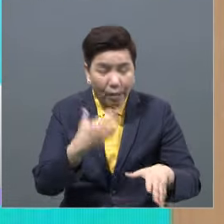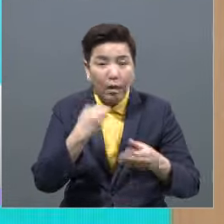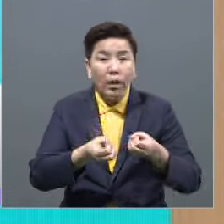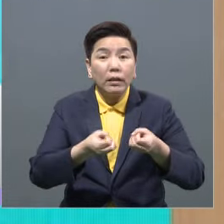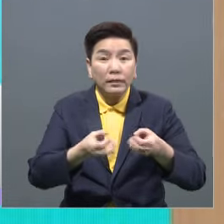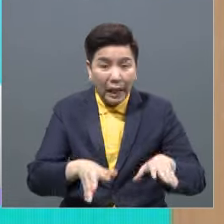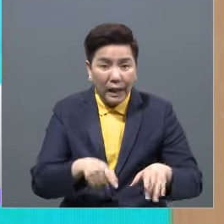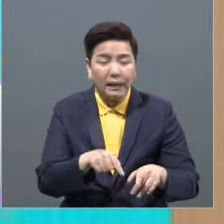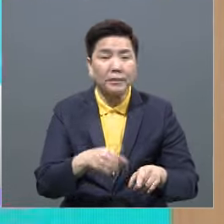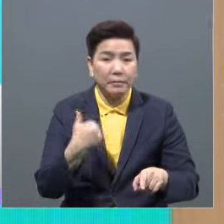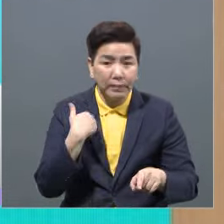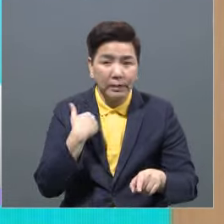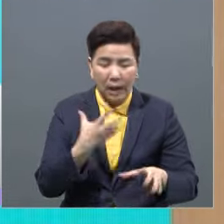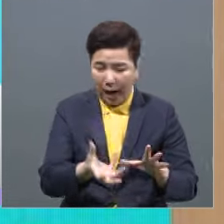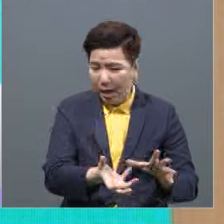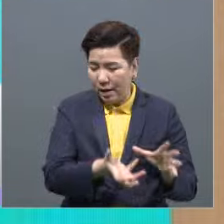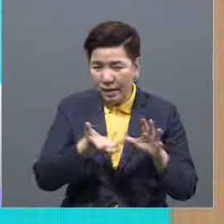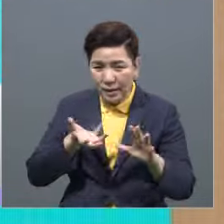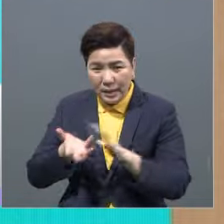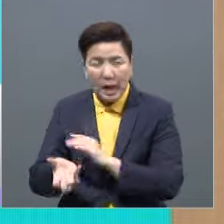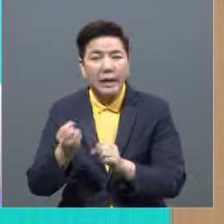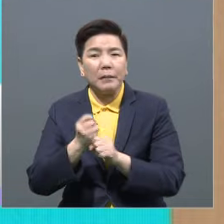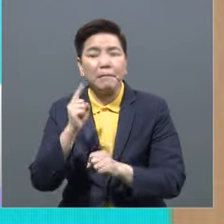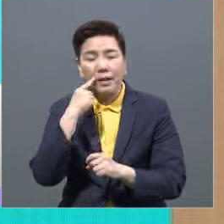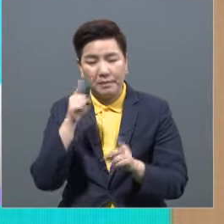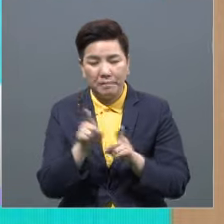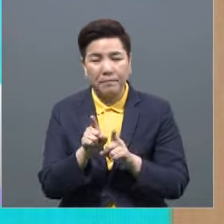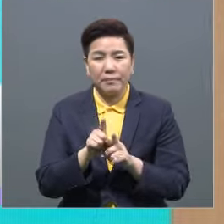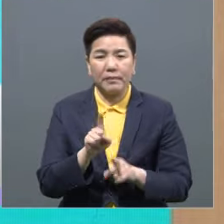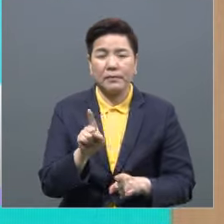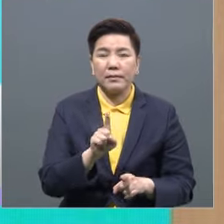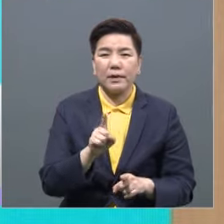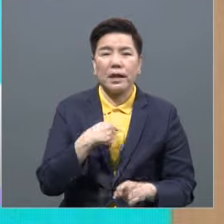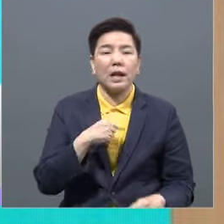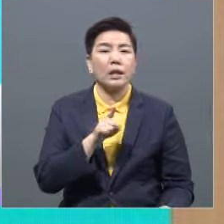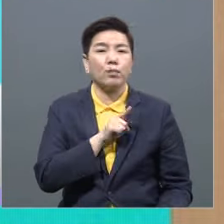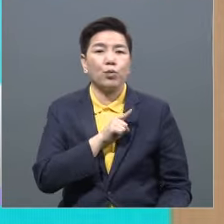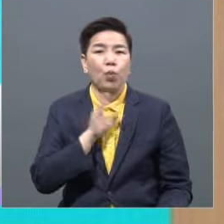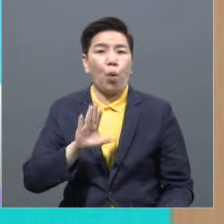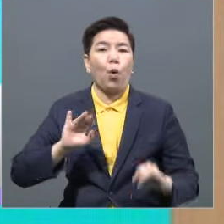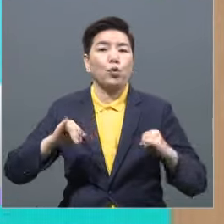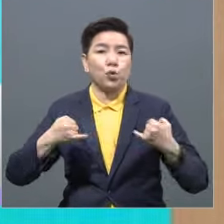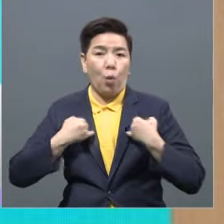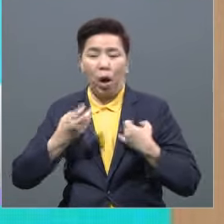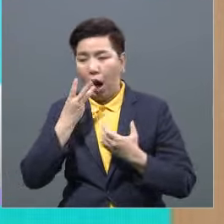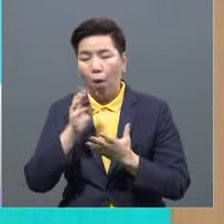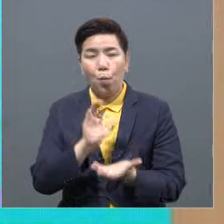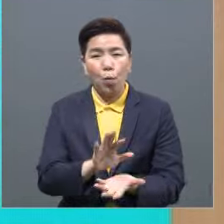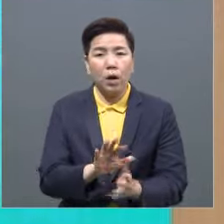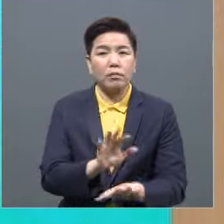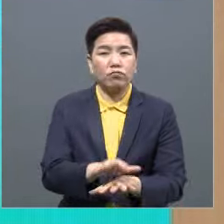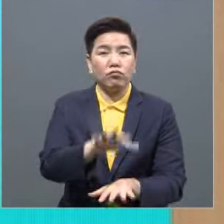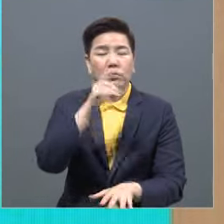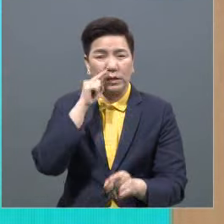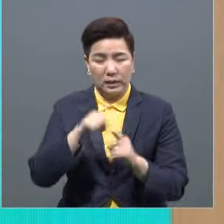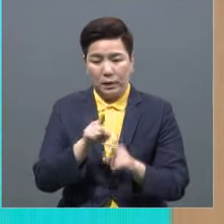ที่แตกกลับเข้าไปซึ่งอันนี้มันก็เป็นความรับผิดชอบของเจ้าของคลังที่เก็บข้าวสารด้วยเขามีหน้